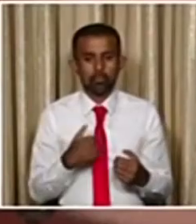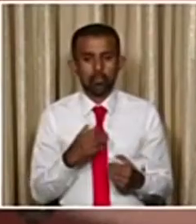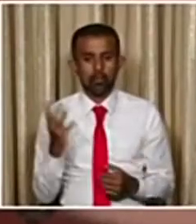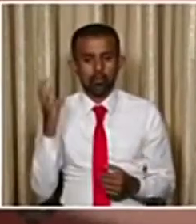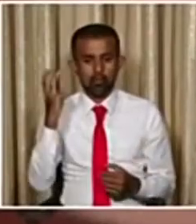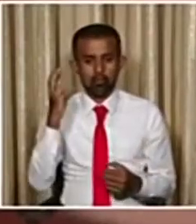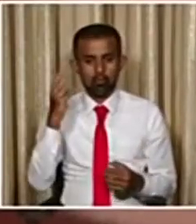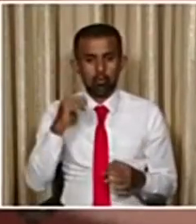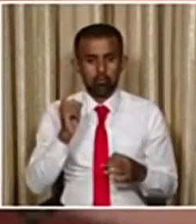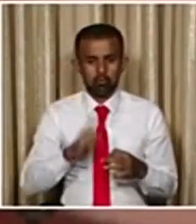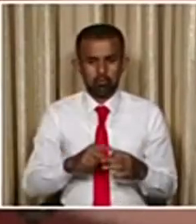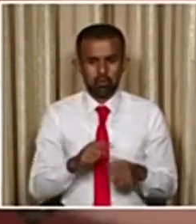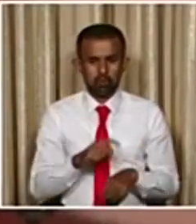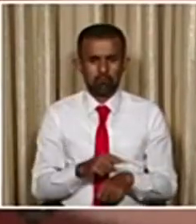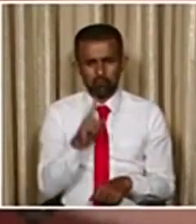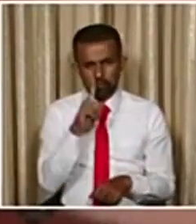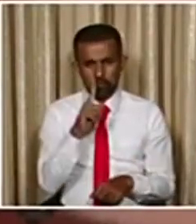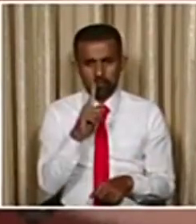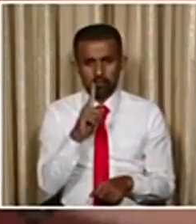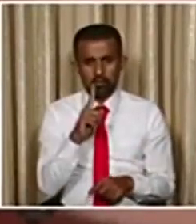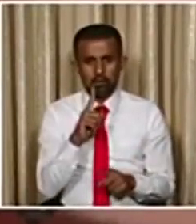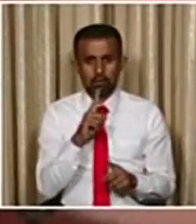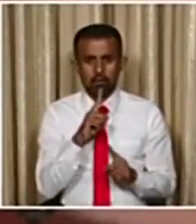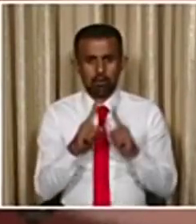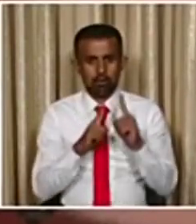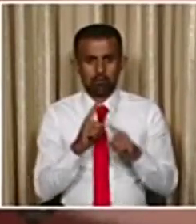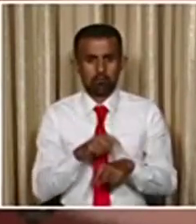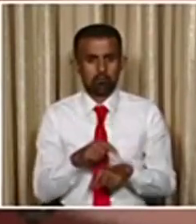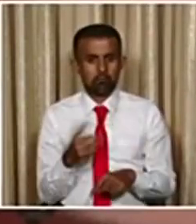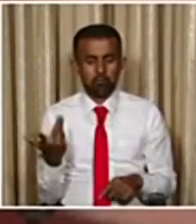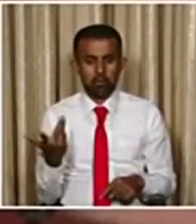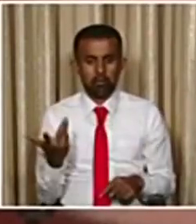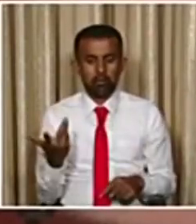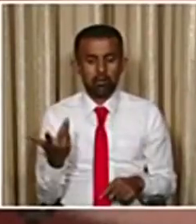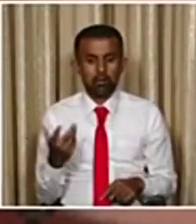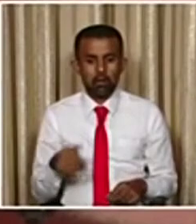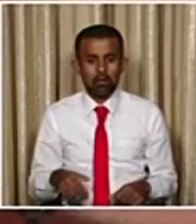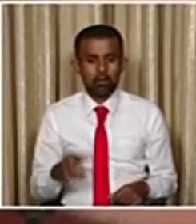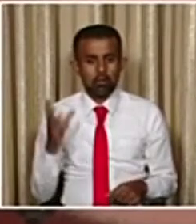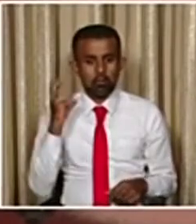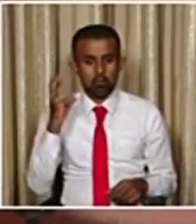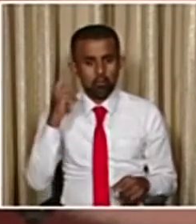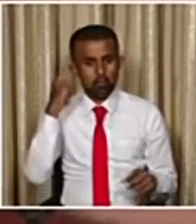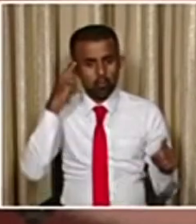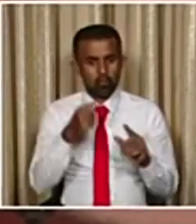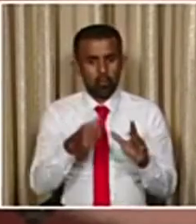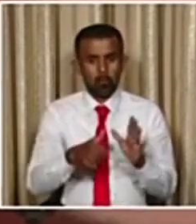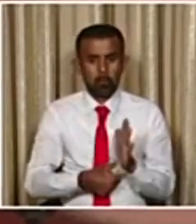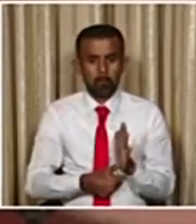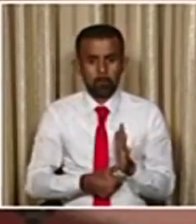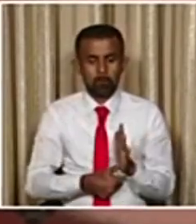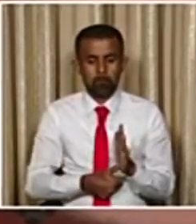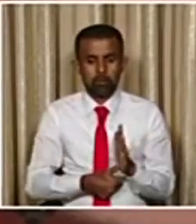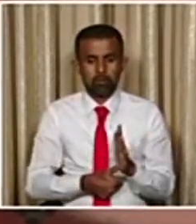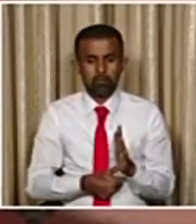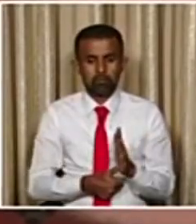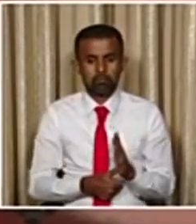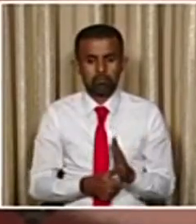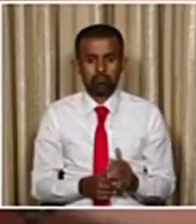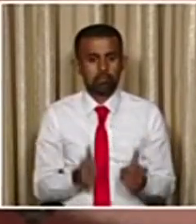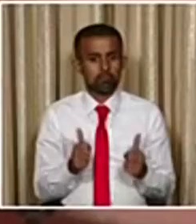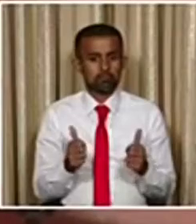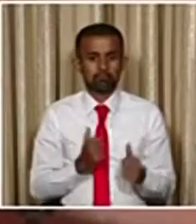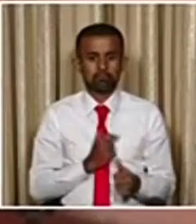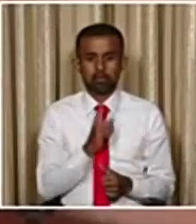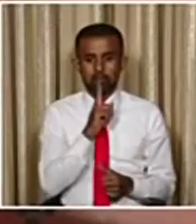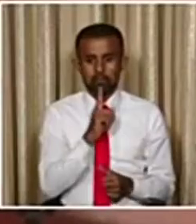පොල් සම්බන්ධ කාරණේ. මට විනාඩියක් දෙන්න මගේ කතාව කරන්න බැරි වෙච්ච නිසා ඇත්ත වශයෙන්ම අද පොල් සම්බන්ධයෙන් ගෙනාවු පනත ගැන මගේ ප්‍රසාදය මම මුලින් පළ